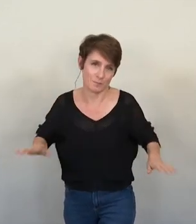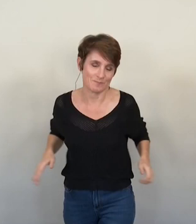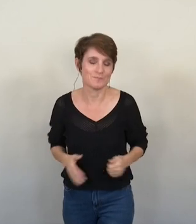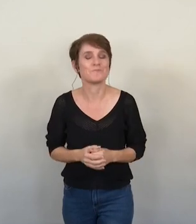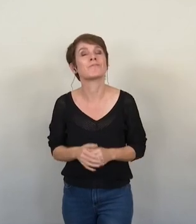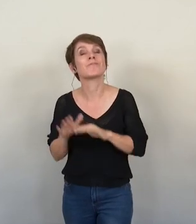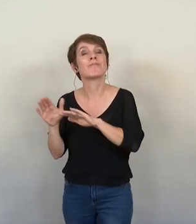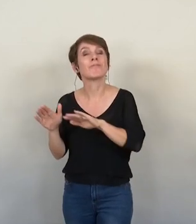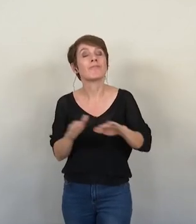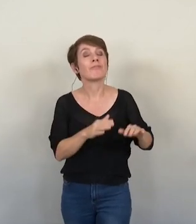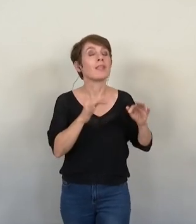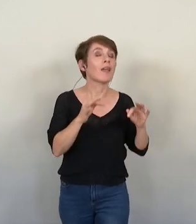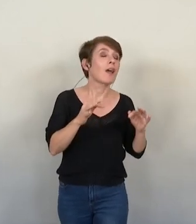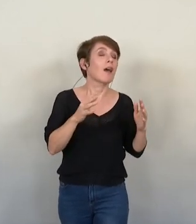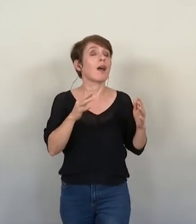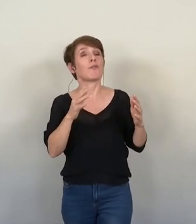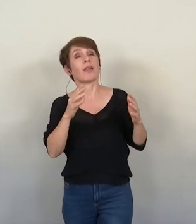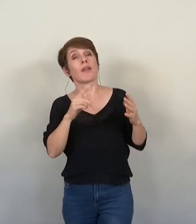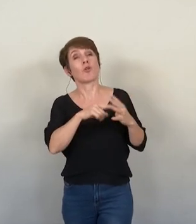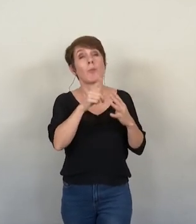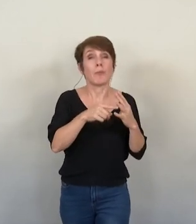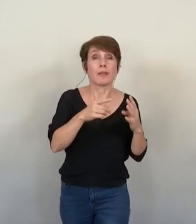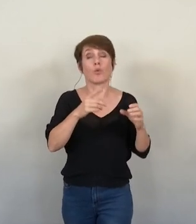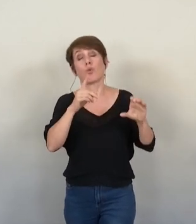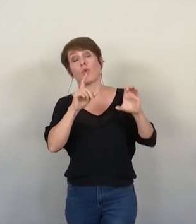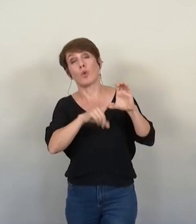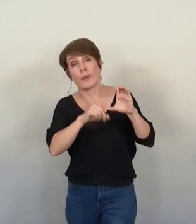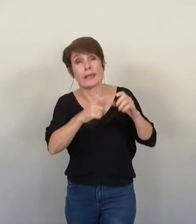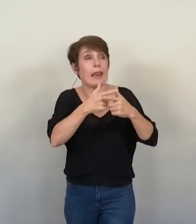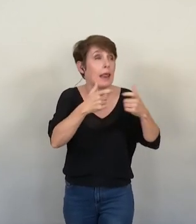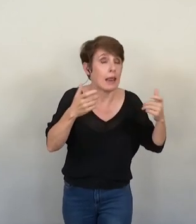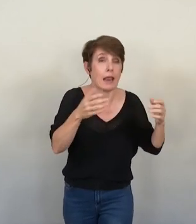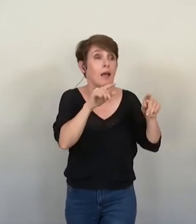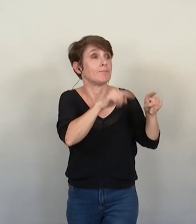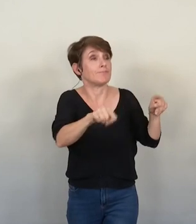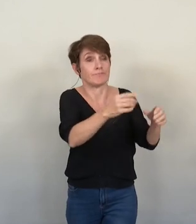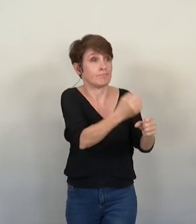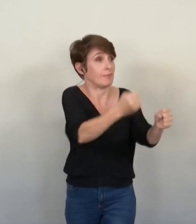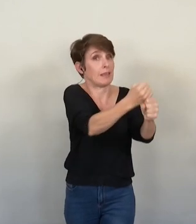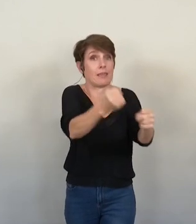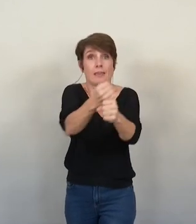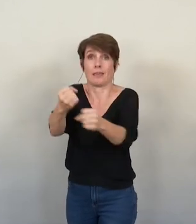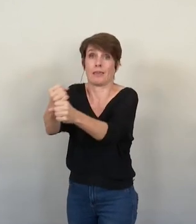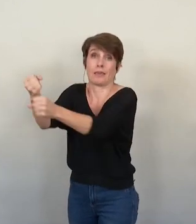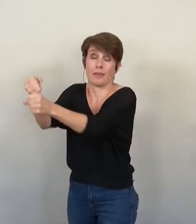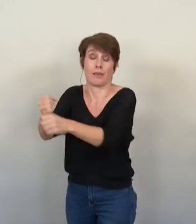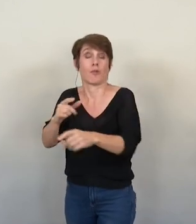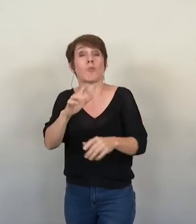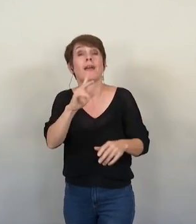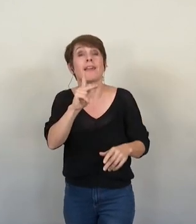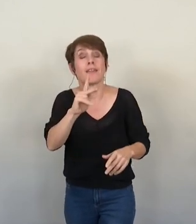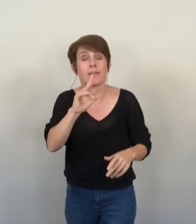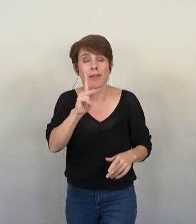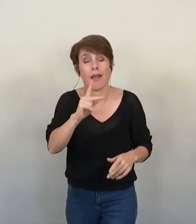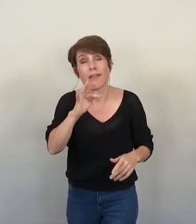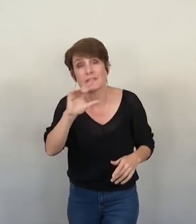fast food C a été dit effectivement s la relève de de d'un cadre réglementaire nous ne sommes pas dans une économie dirigée on